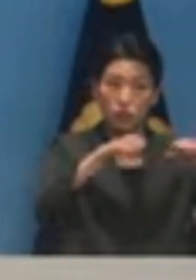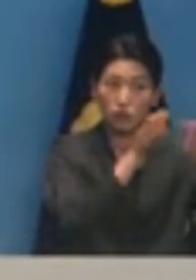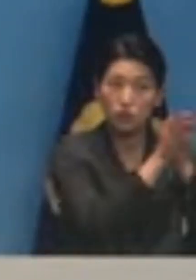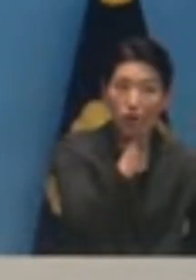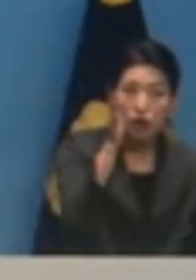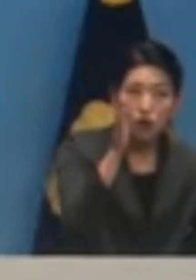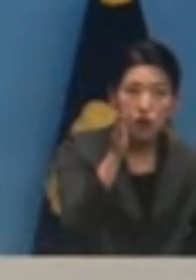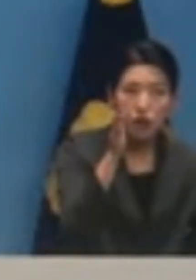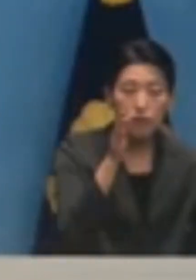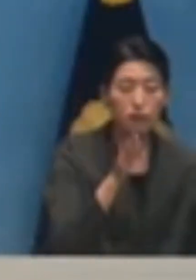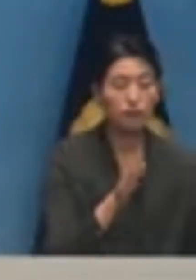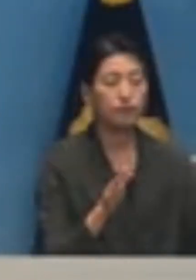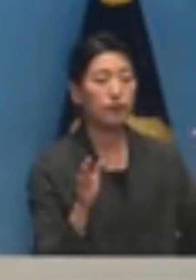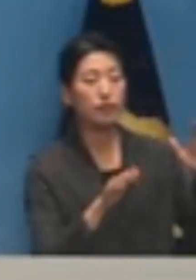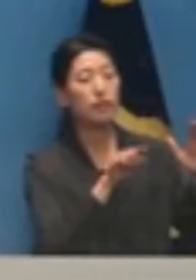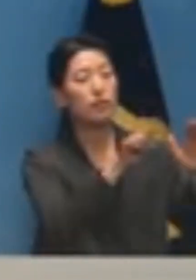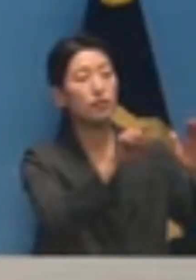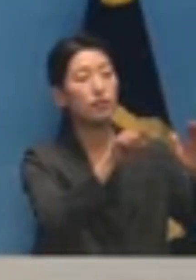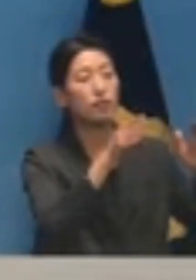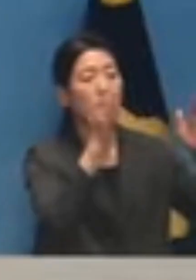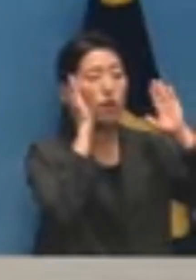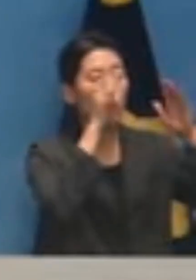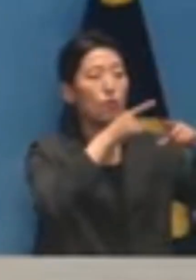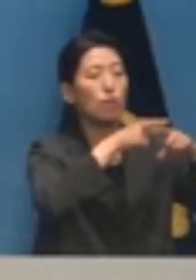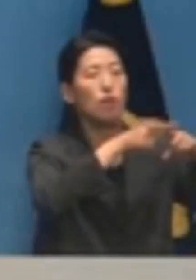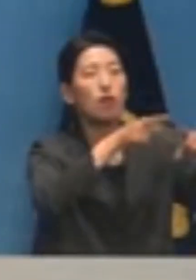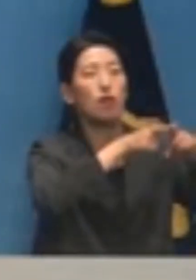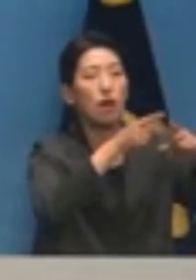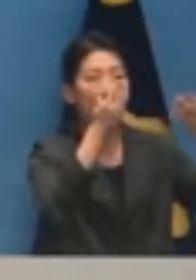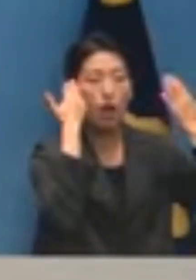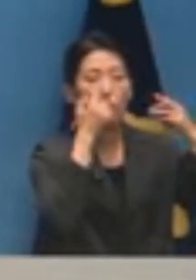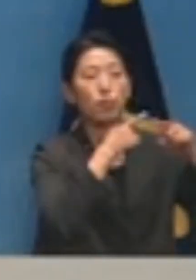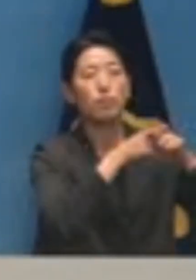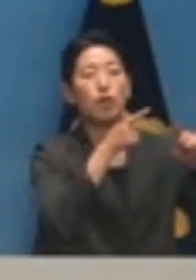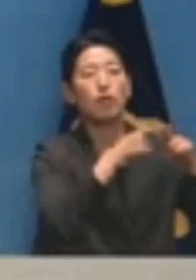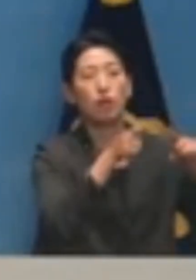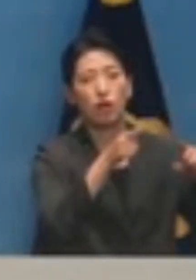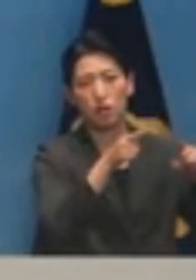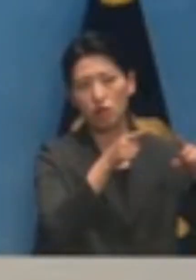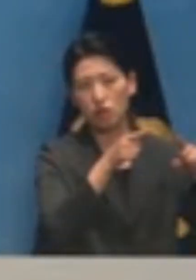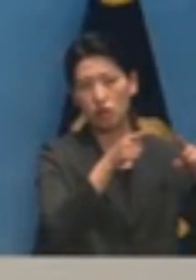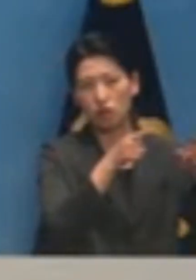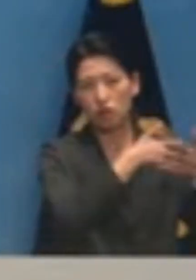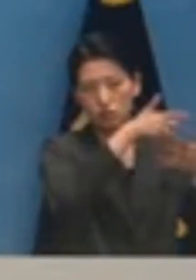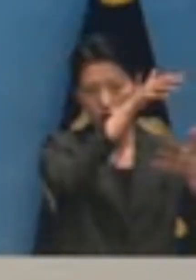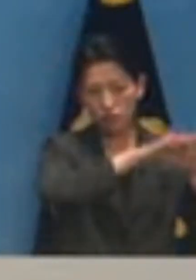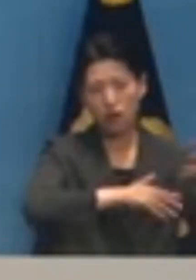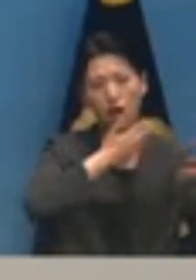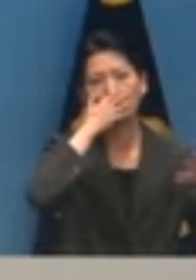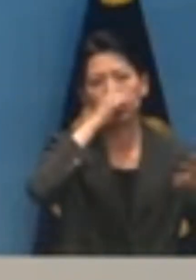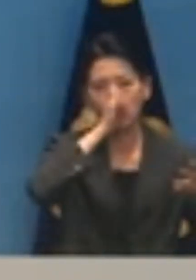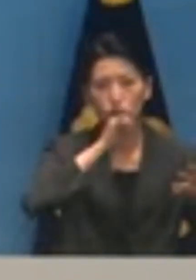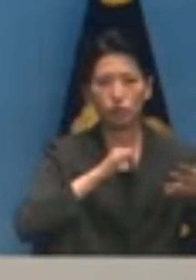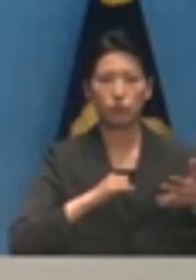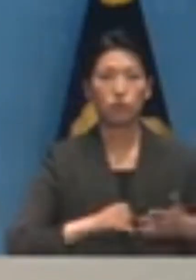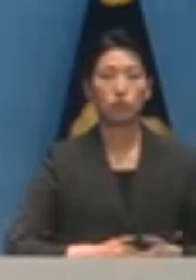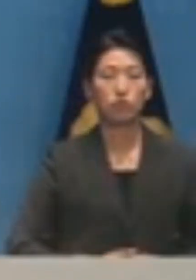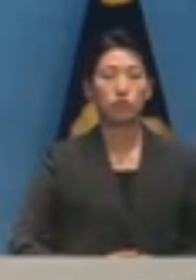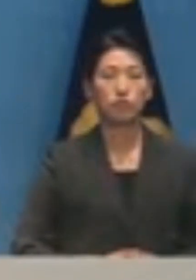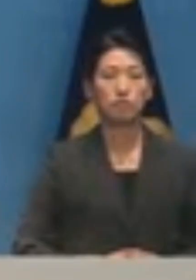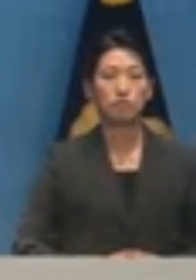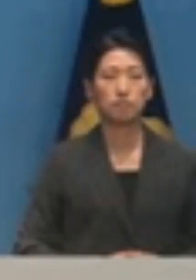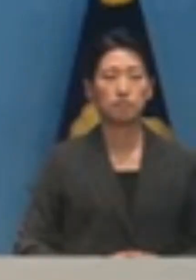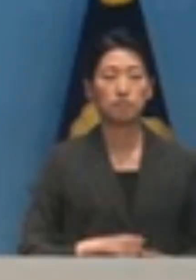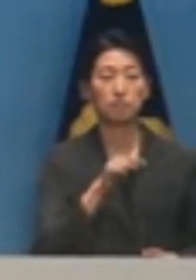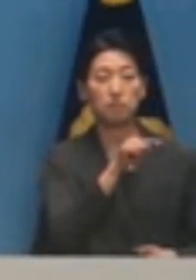학생 평가에 주관적으로 투사 방영될 수밖에 없는 현재의 학교 일정과 시스템 구조에서